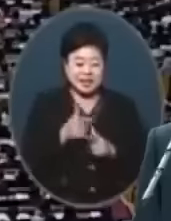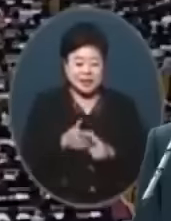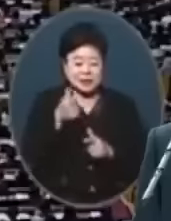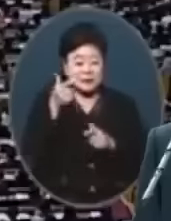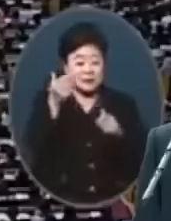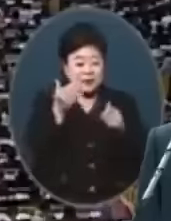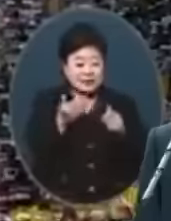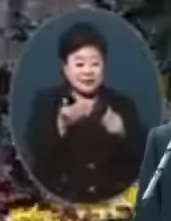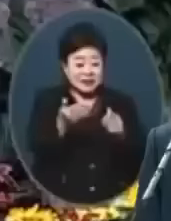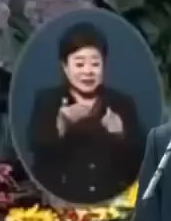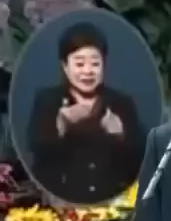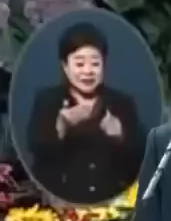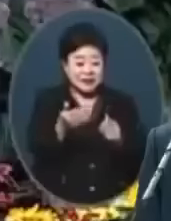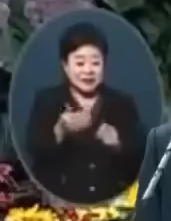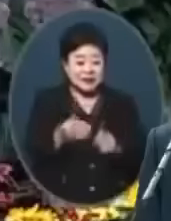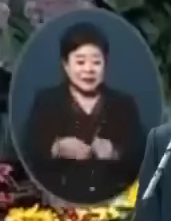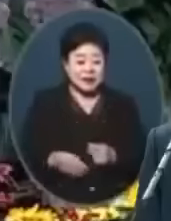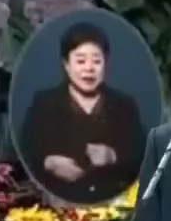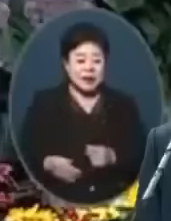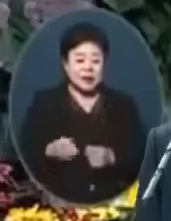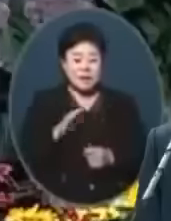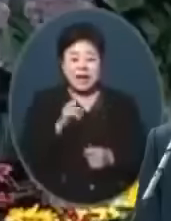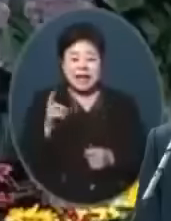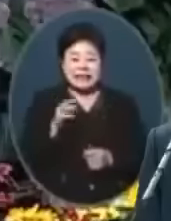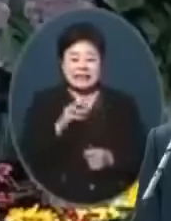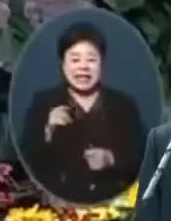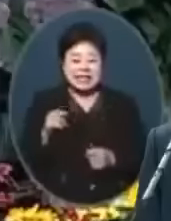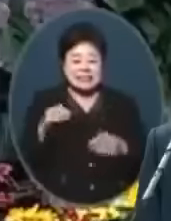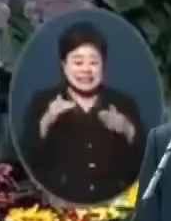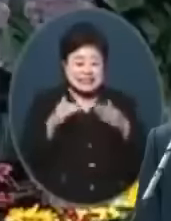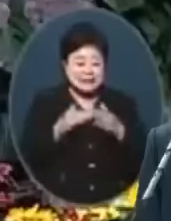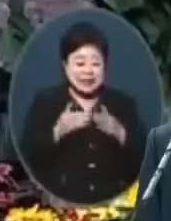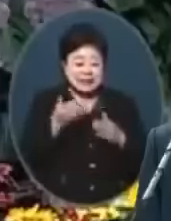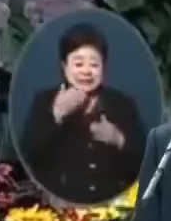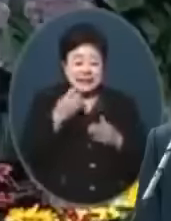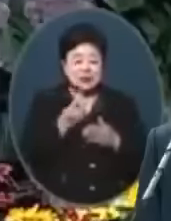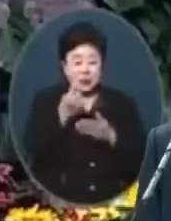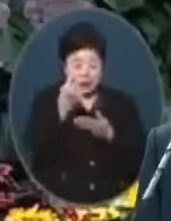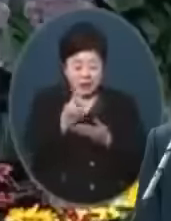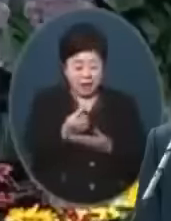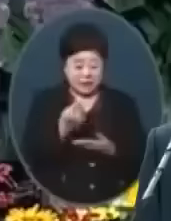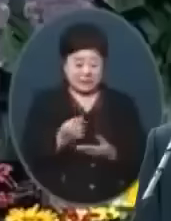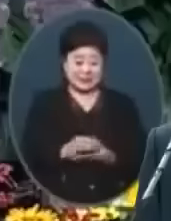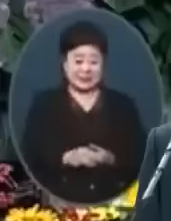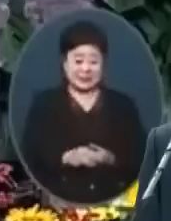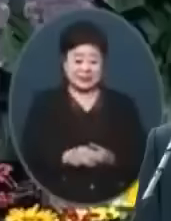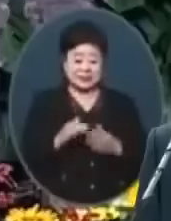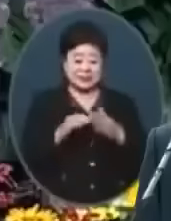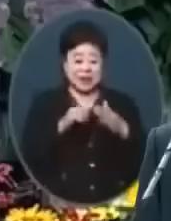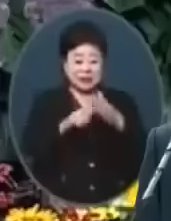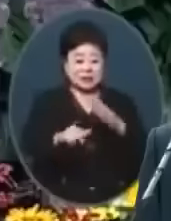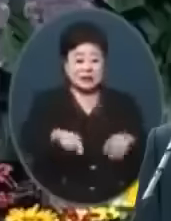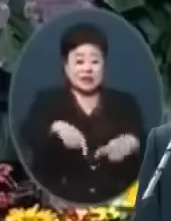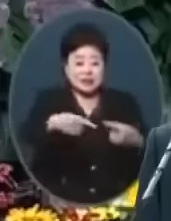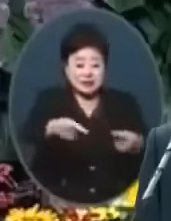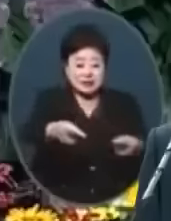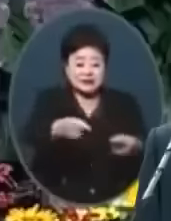예수님께서 바리새인의 집에 식사 초대를 받아서 갔는데 그 집에